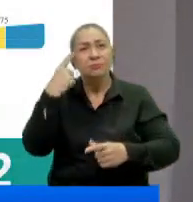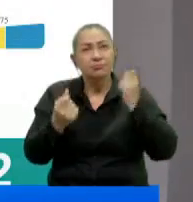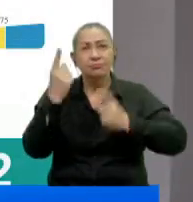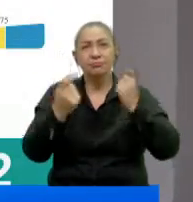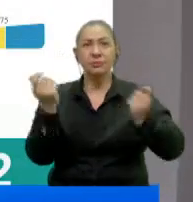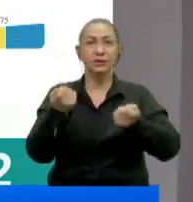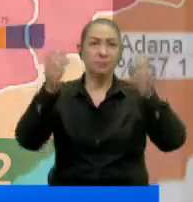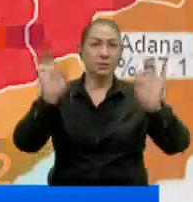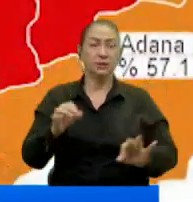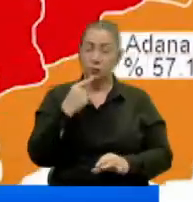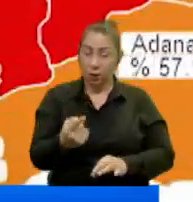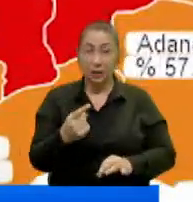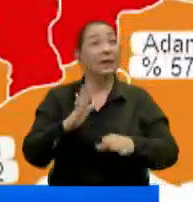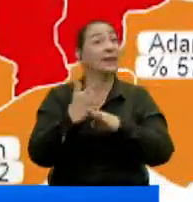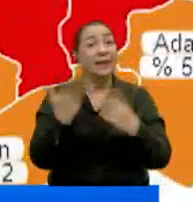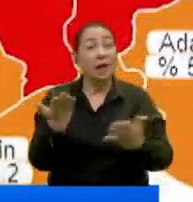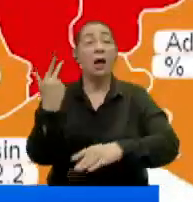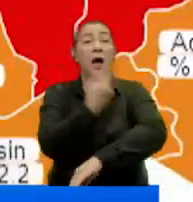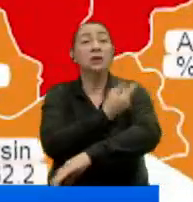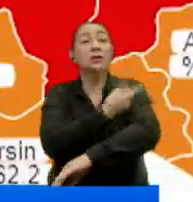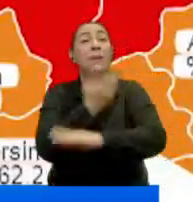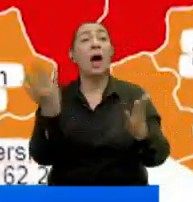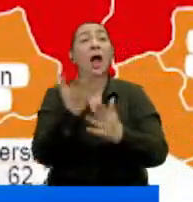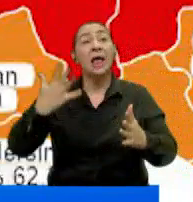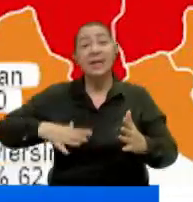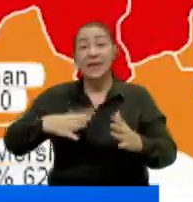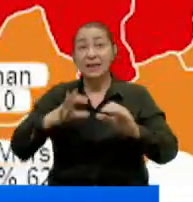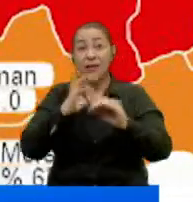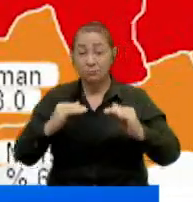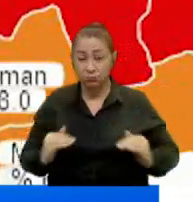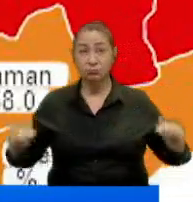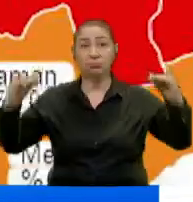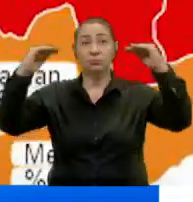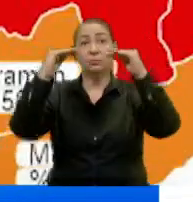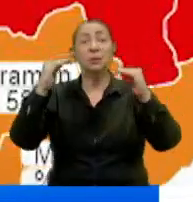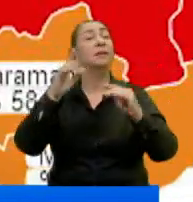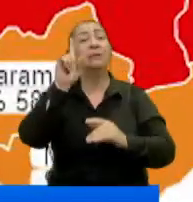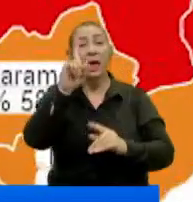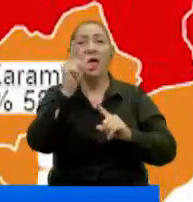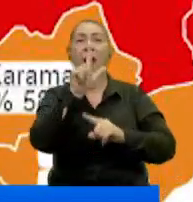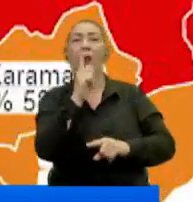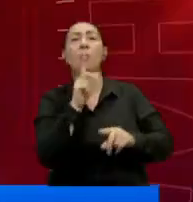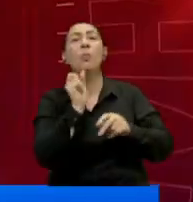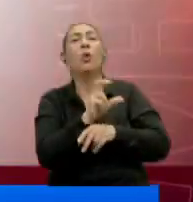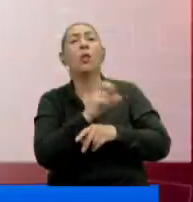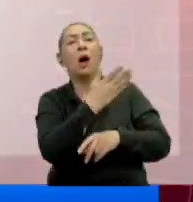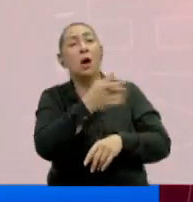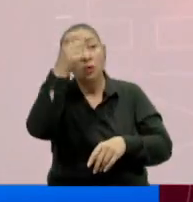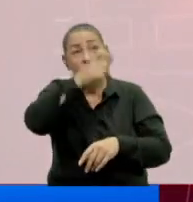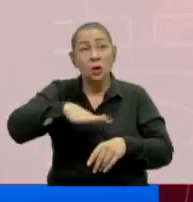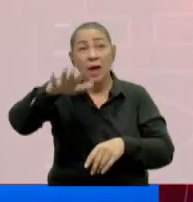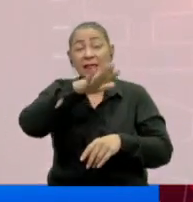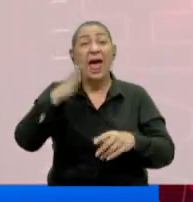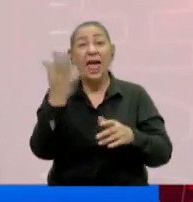devreye gireceğini söyledi. Çünkü hala aşılamada istenilen seviyeye ulaşılan tek il Muğla. Türkiye genelinde ise